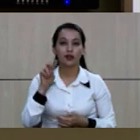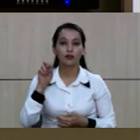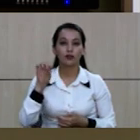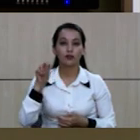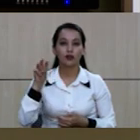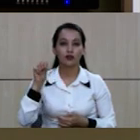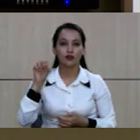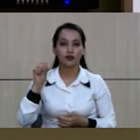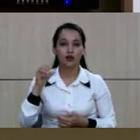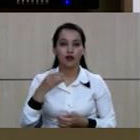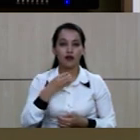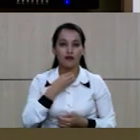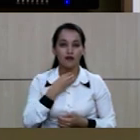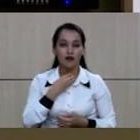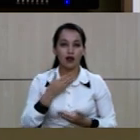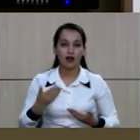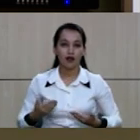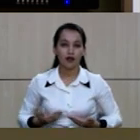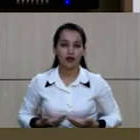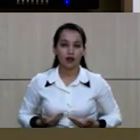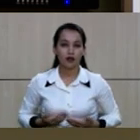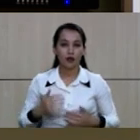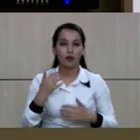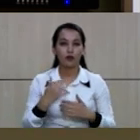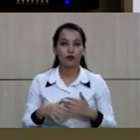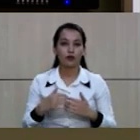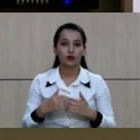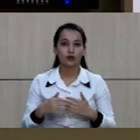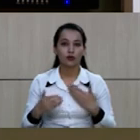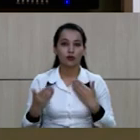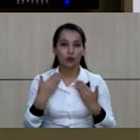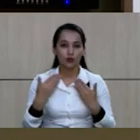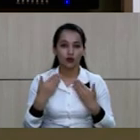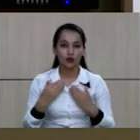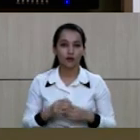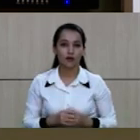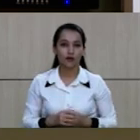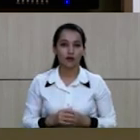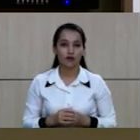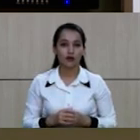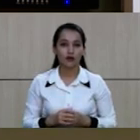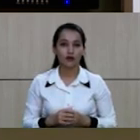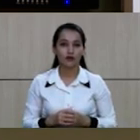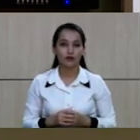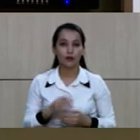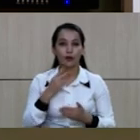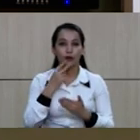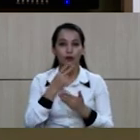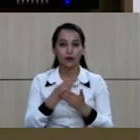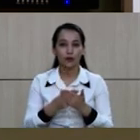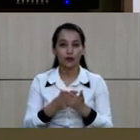ham hayvonlar hayoti, hayvonlar o'rtasidagi muomala yoki aloqalarni ko'rib, biz